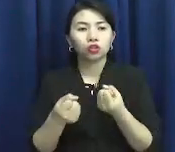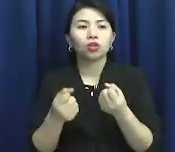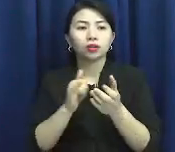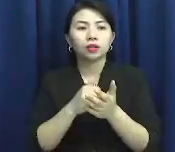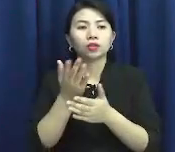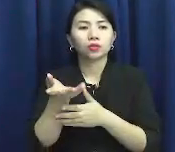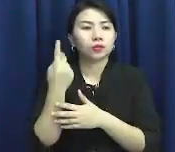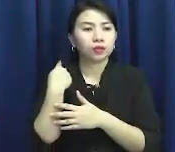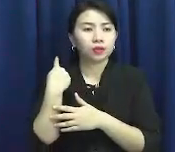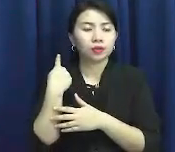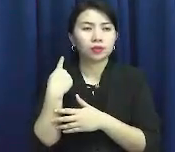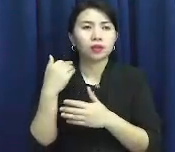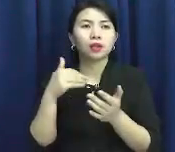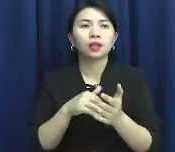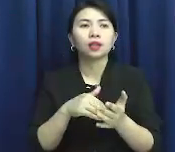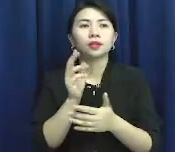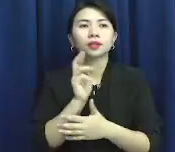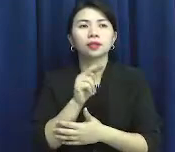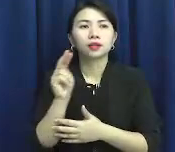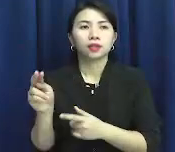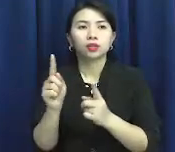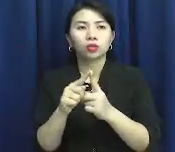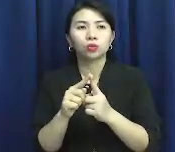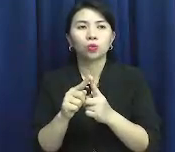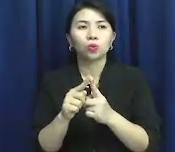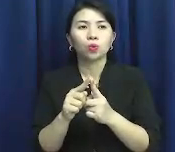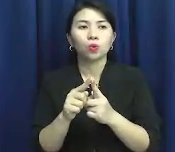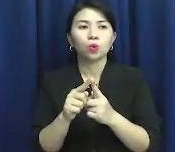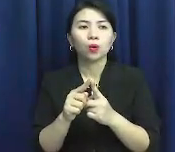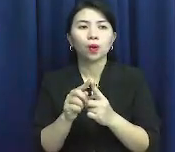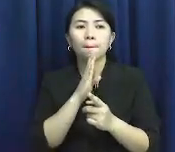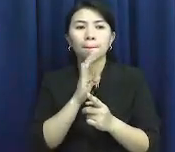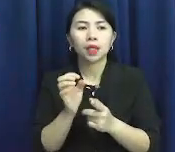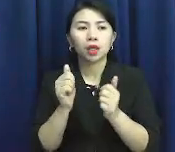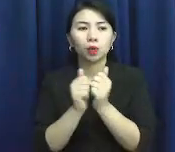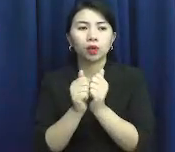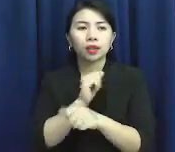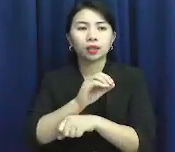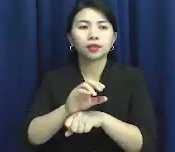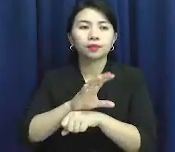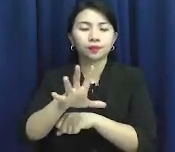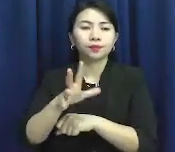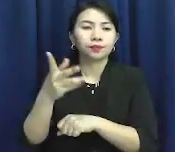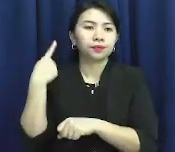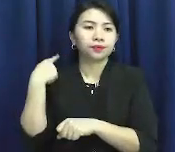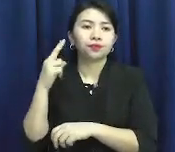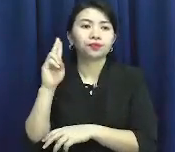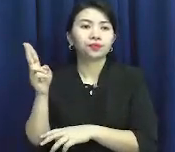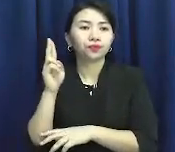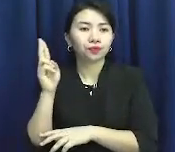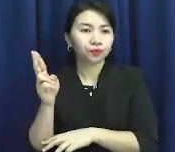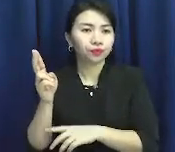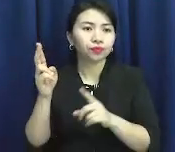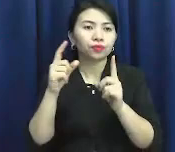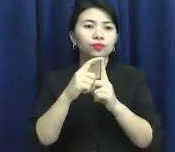season, kailangan nakadikit sa counsel. Pansinin nyo, ay may ginamit na mga words na ano,